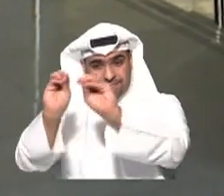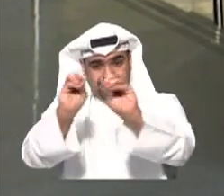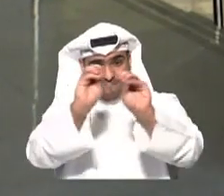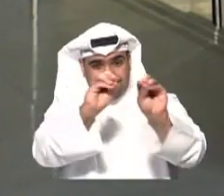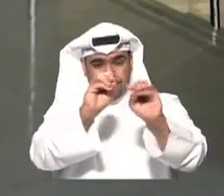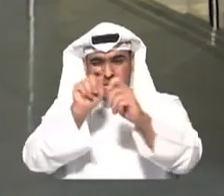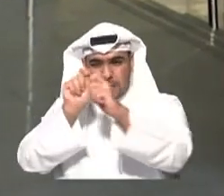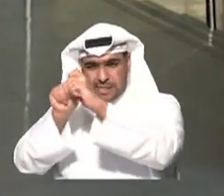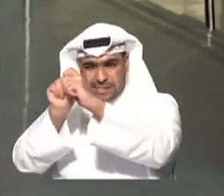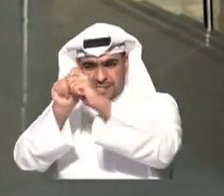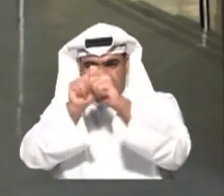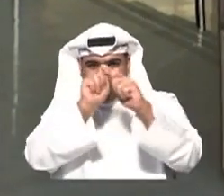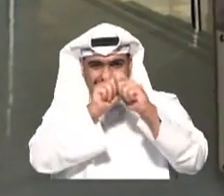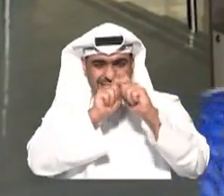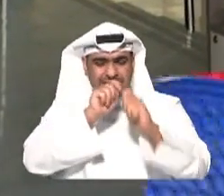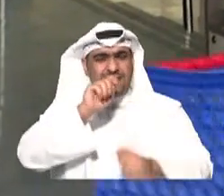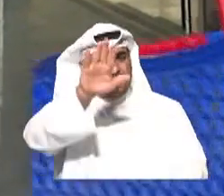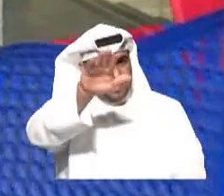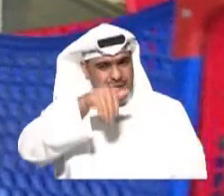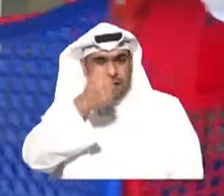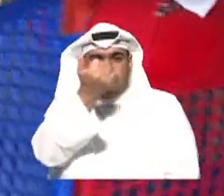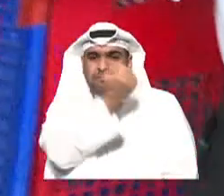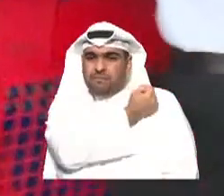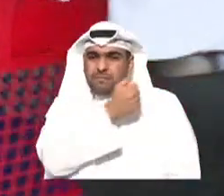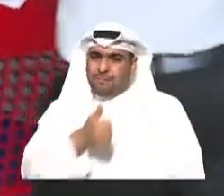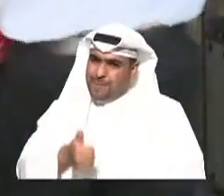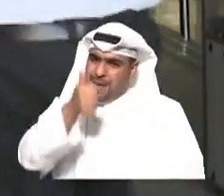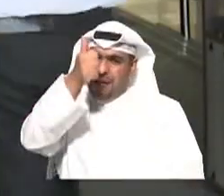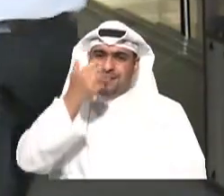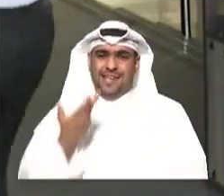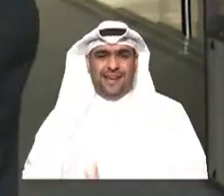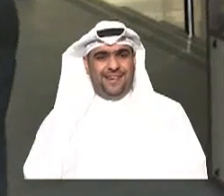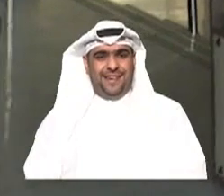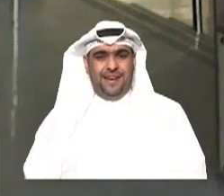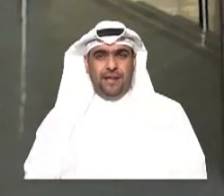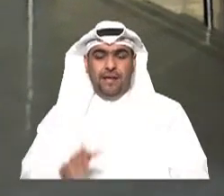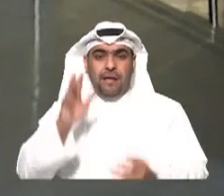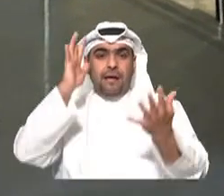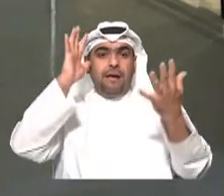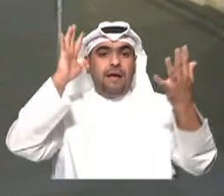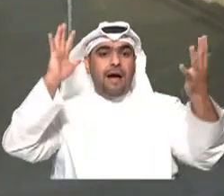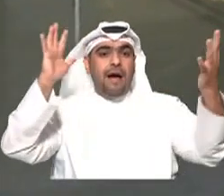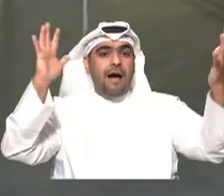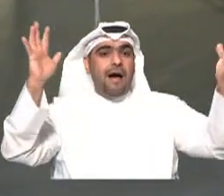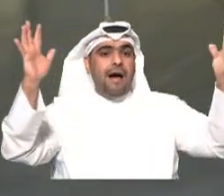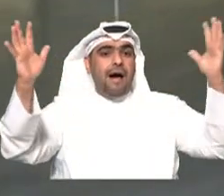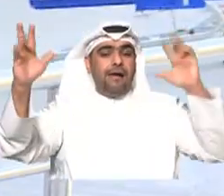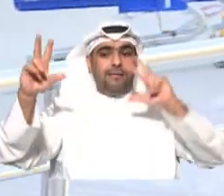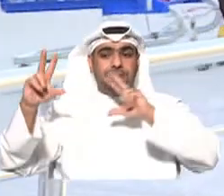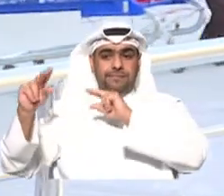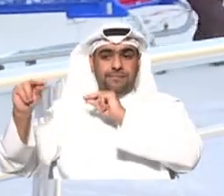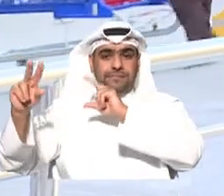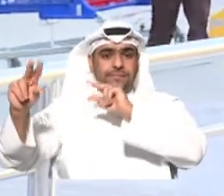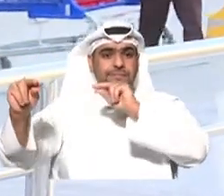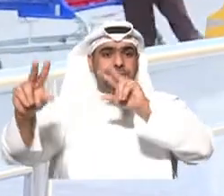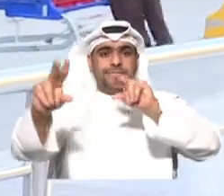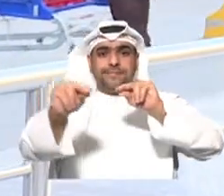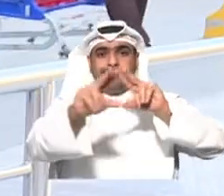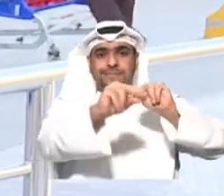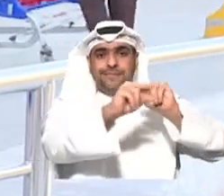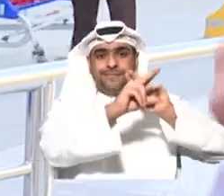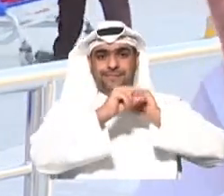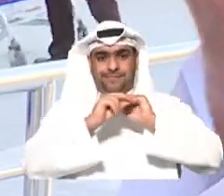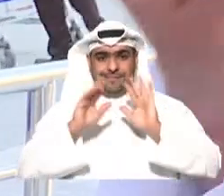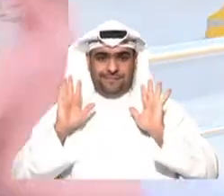بروح إيجابية، أنه يتفهم الموضوع، لأن العالم كله أصبح الحين كتلة واحدة. أنا أقول لازم نطعم،